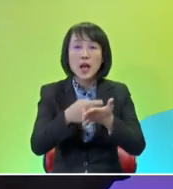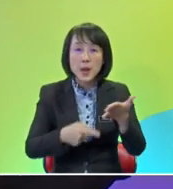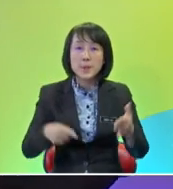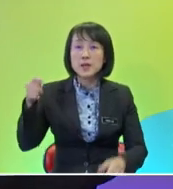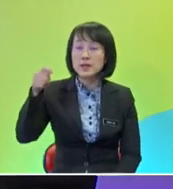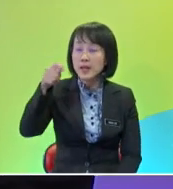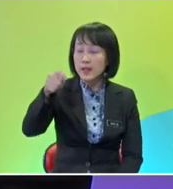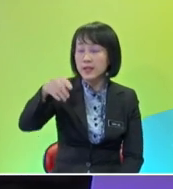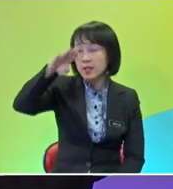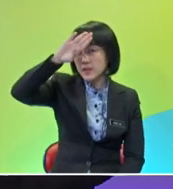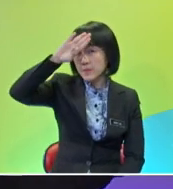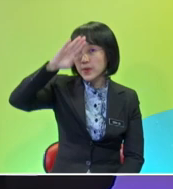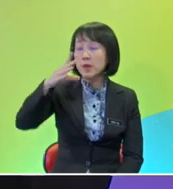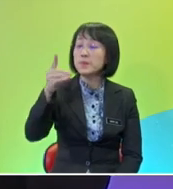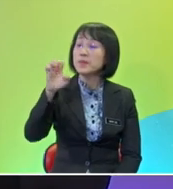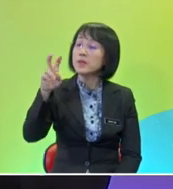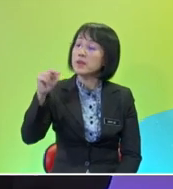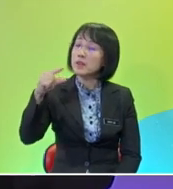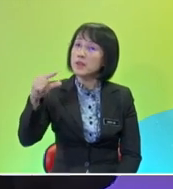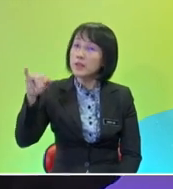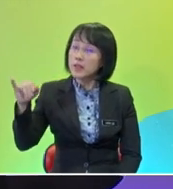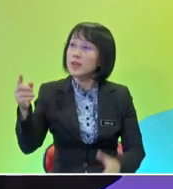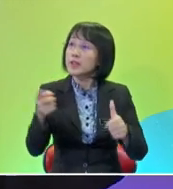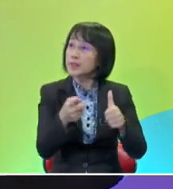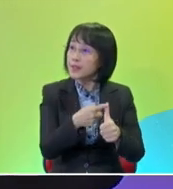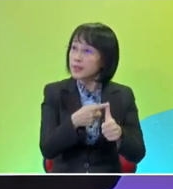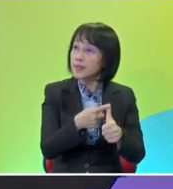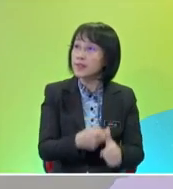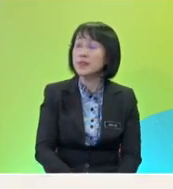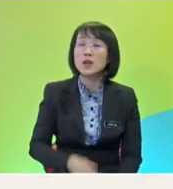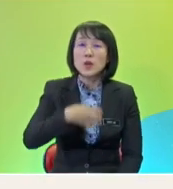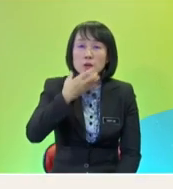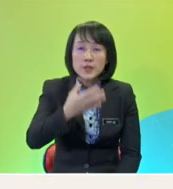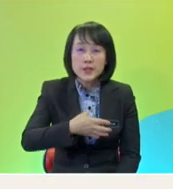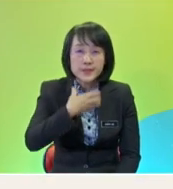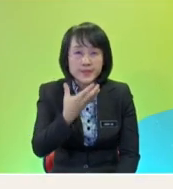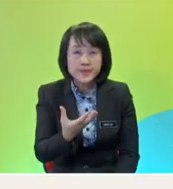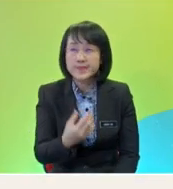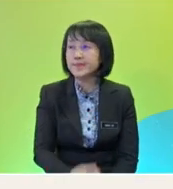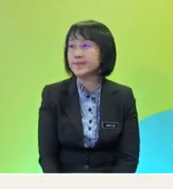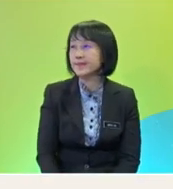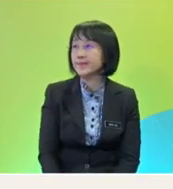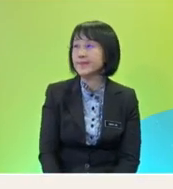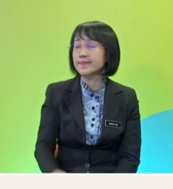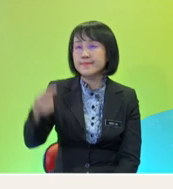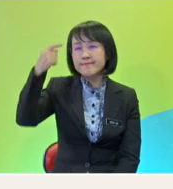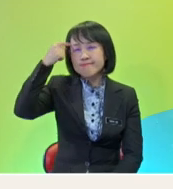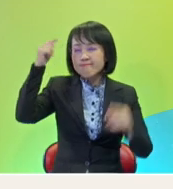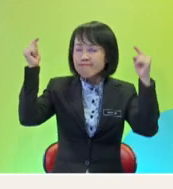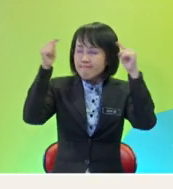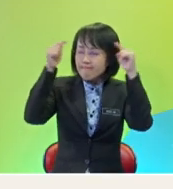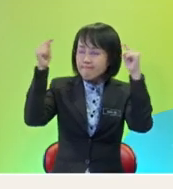denggi? Okey, yang pertama akan muntah-muntah. Kemudian sakit